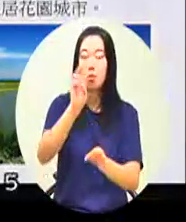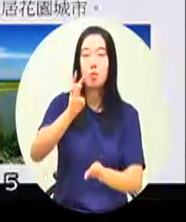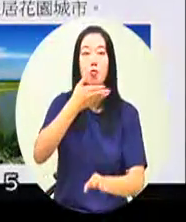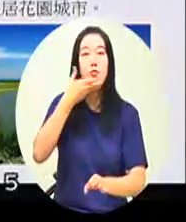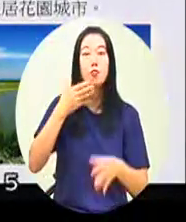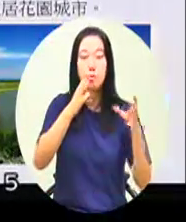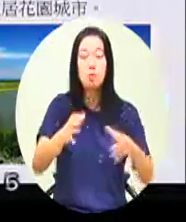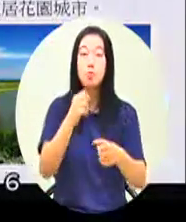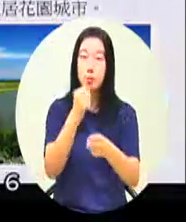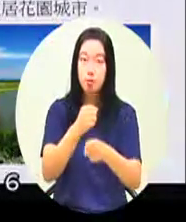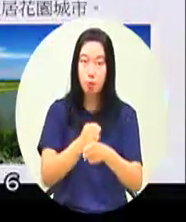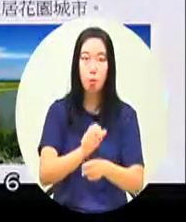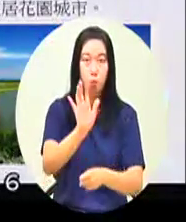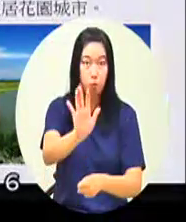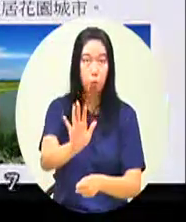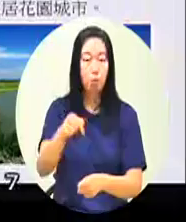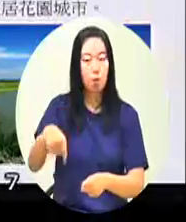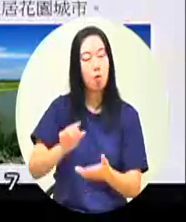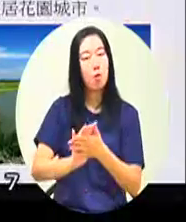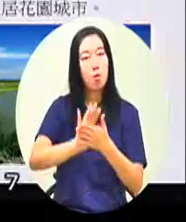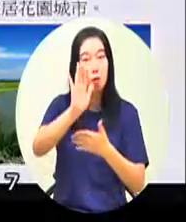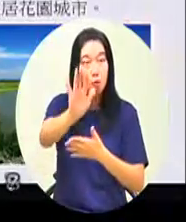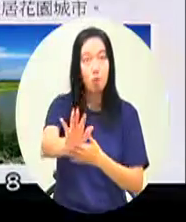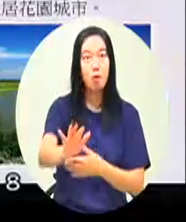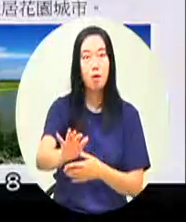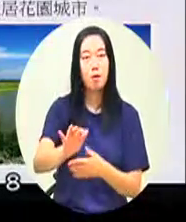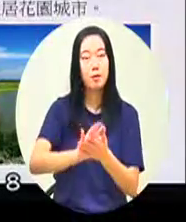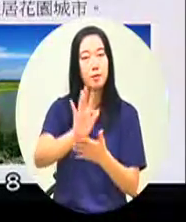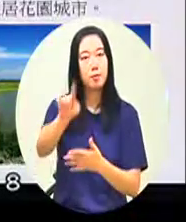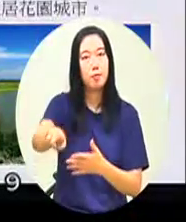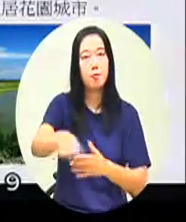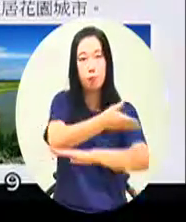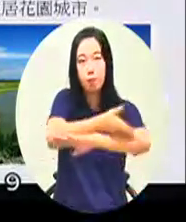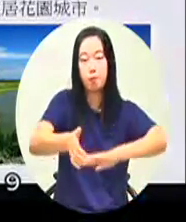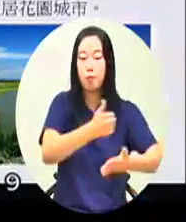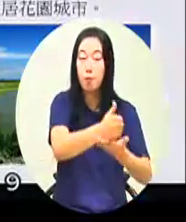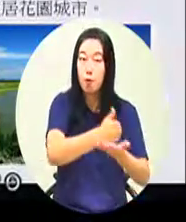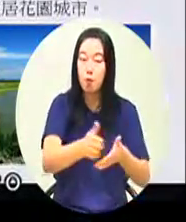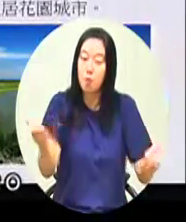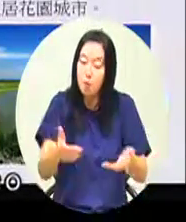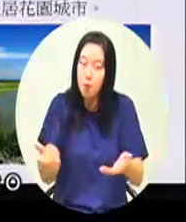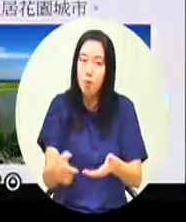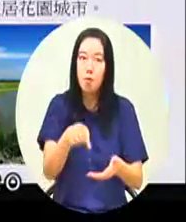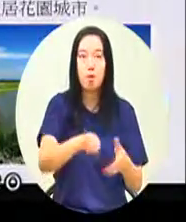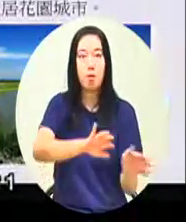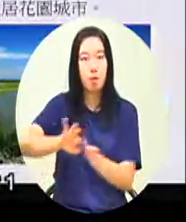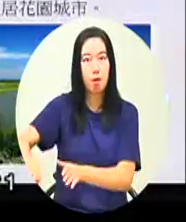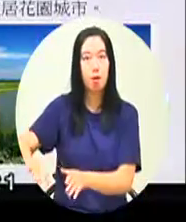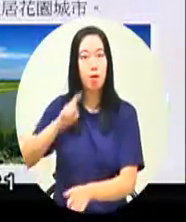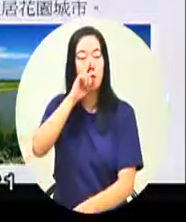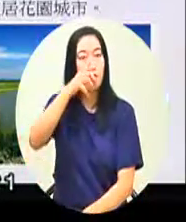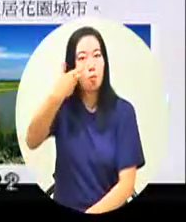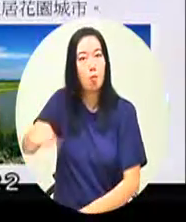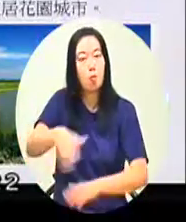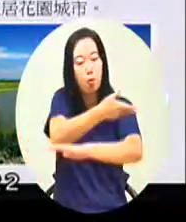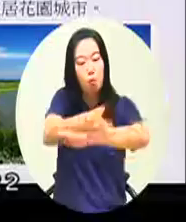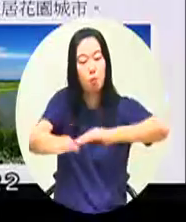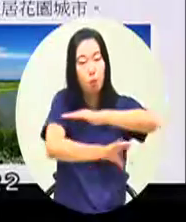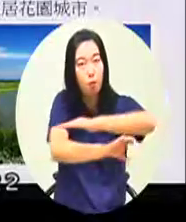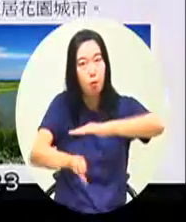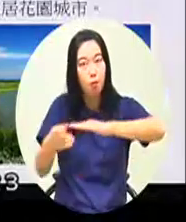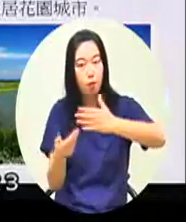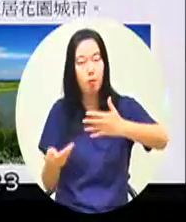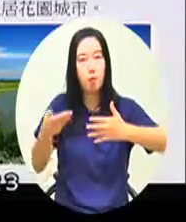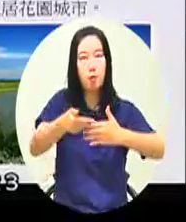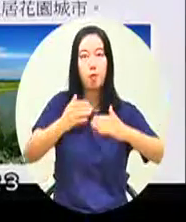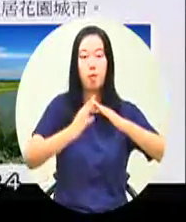设工作。那未来除了这个排水的一个整治以外，我们在污水下水道的建设，提升整个市